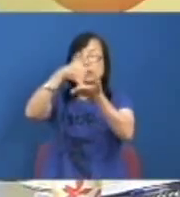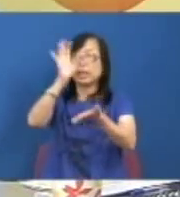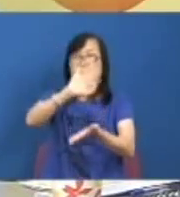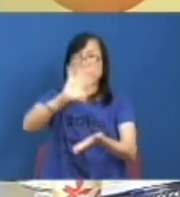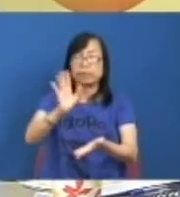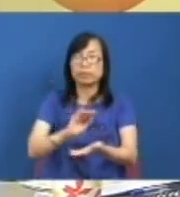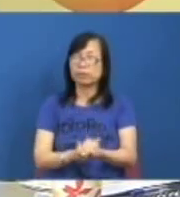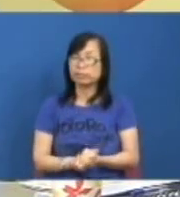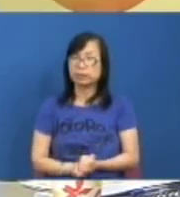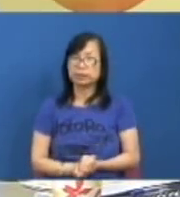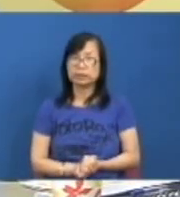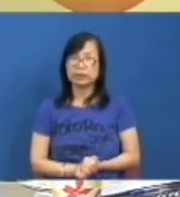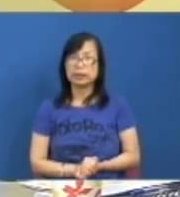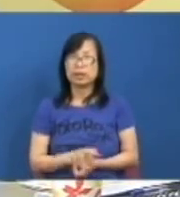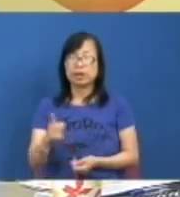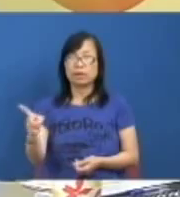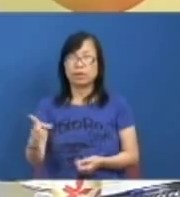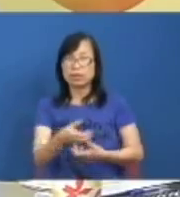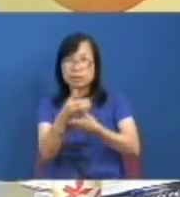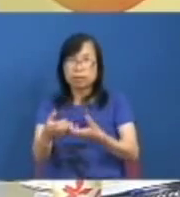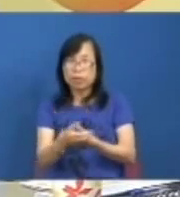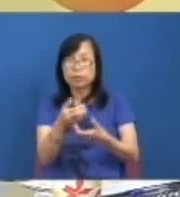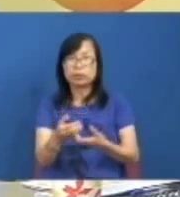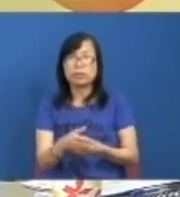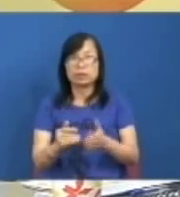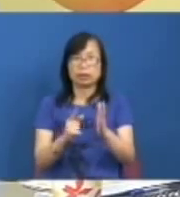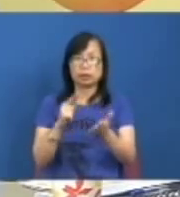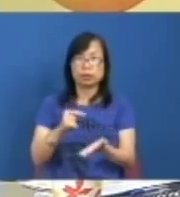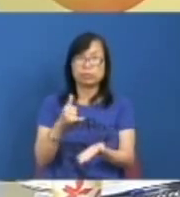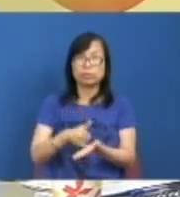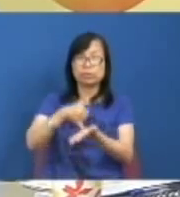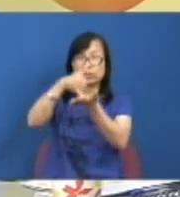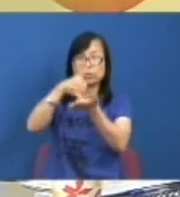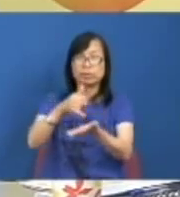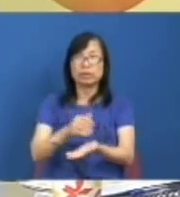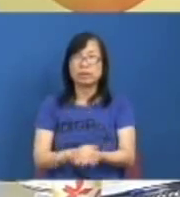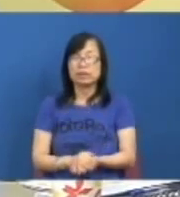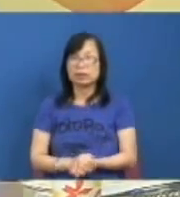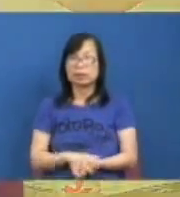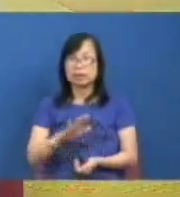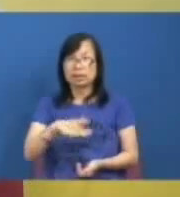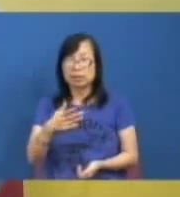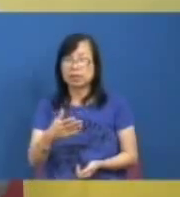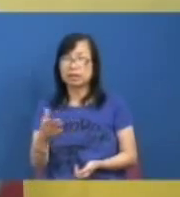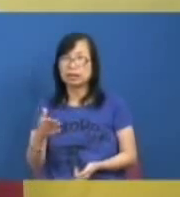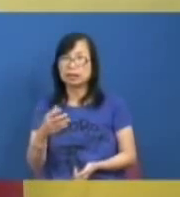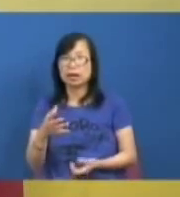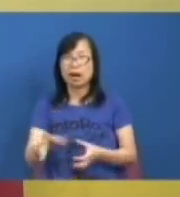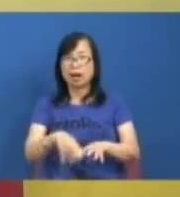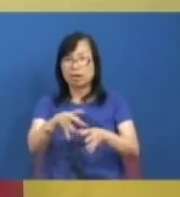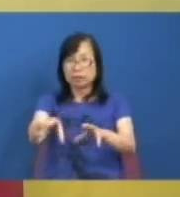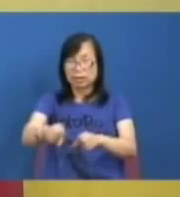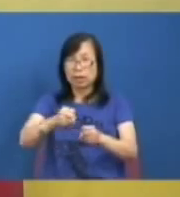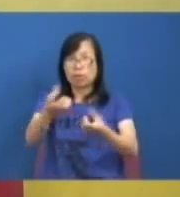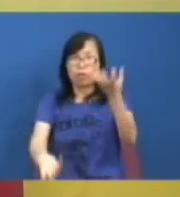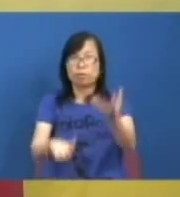防員用嗰、那個救火嘅專用個升降機添啊！ 係啊！嗱，呢個其實話大第二樣嘢，因為佢話救火個火